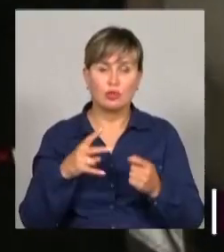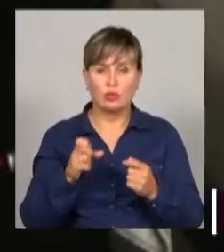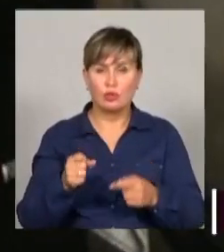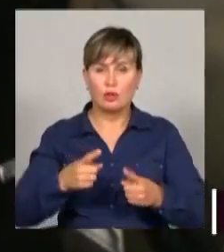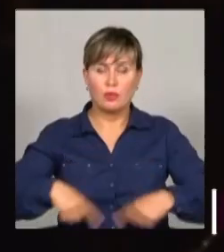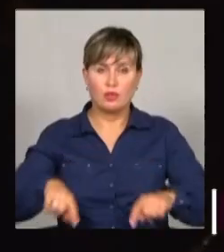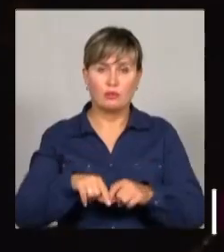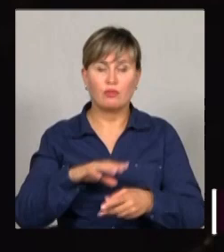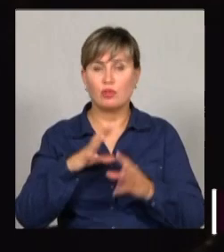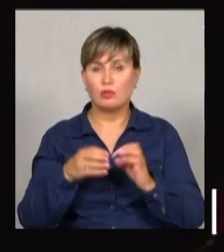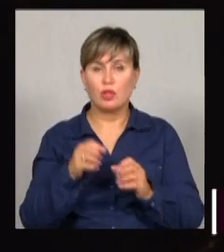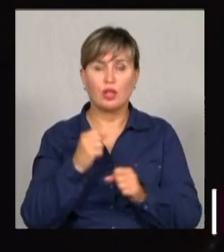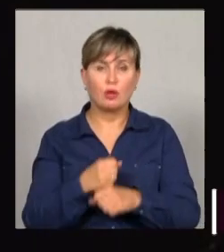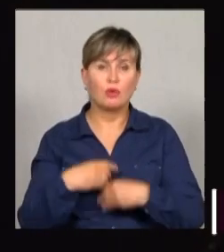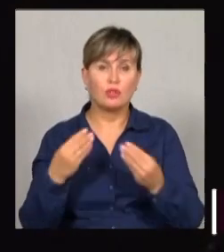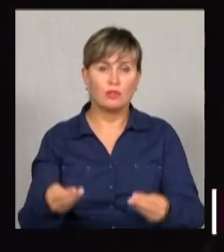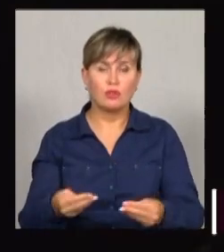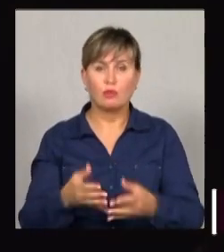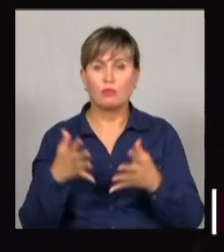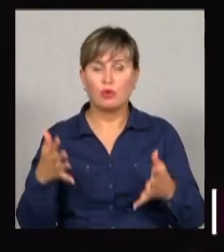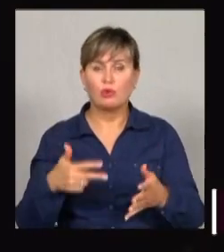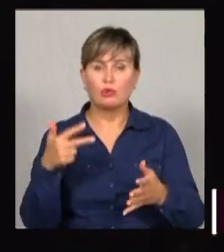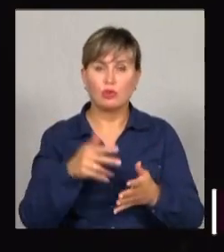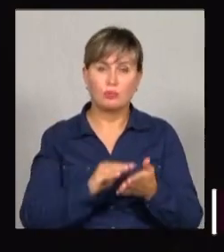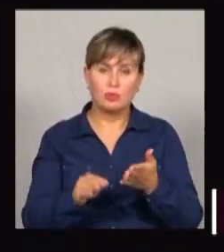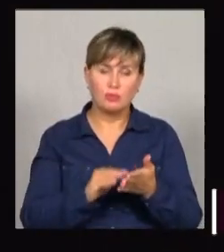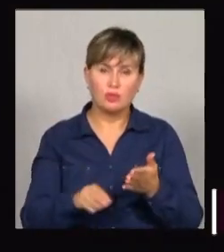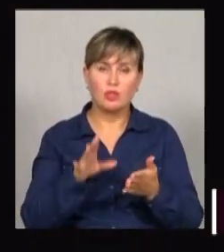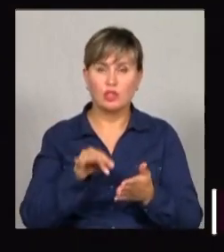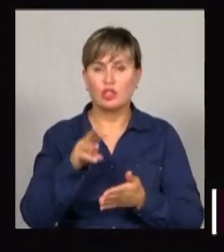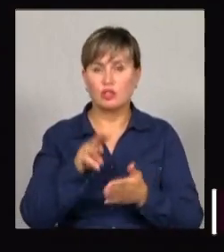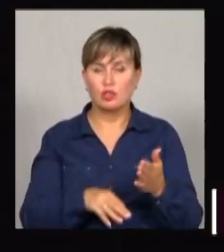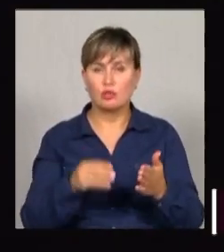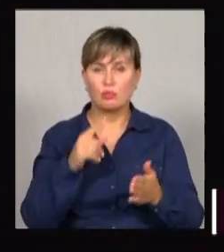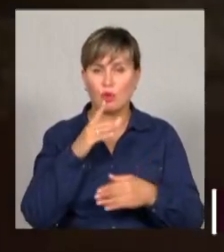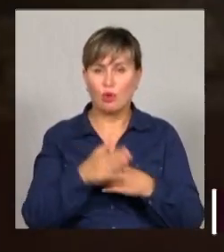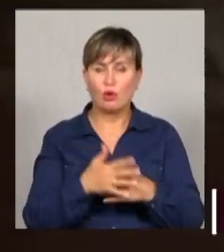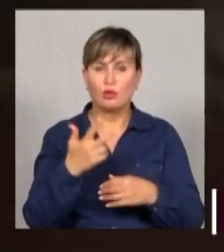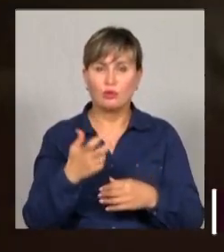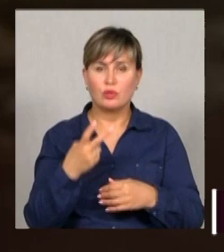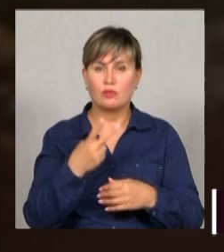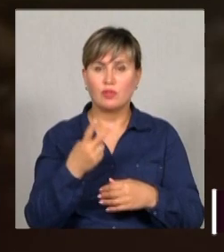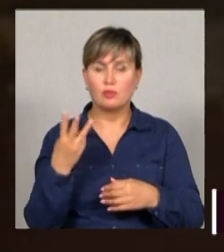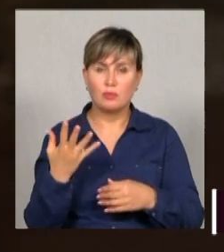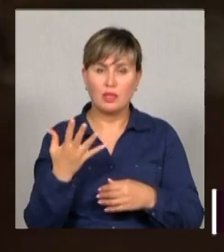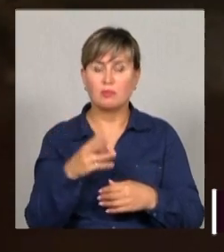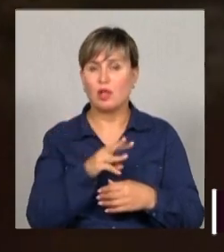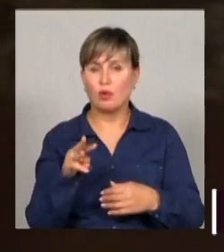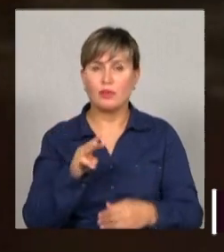В результате работодателям выдано более 3000 предписаний и наложены штрафы на сумму около 325